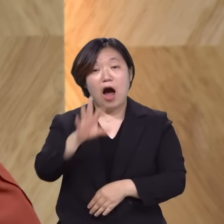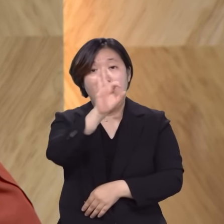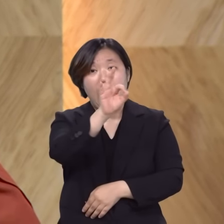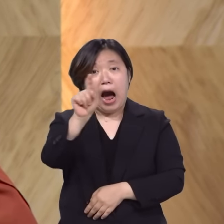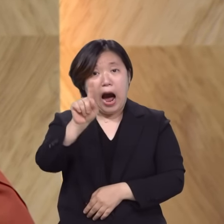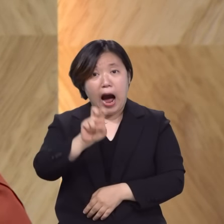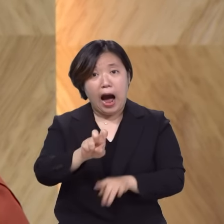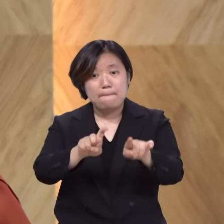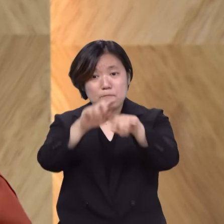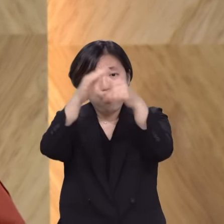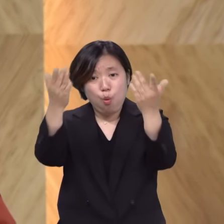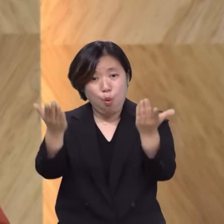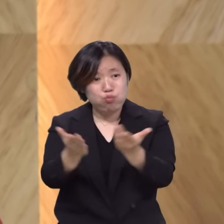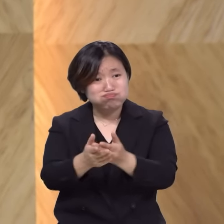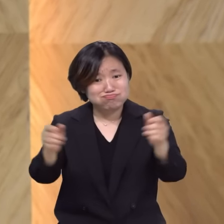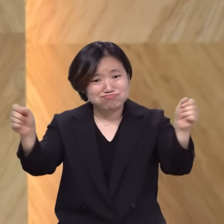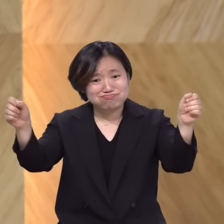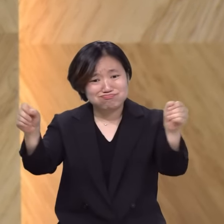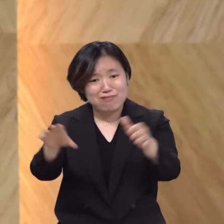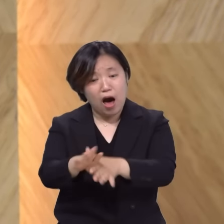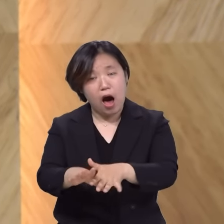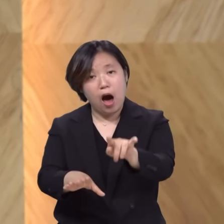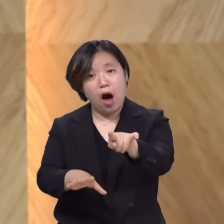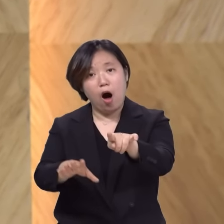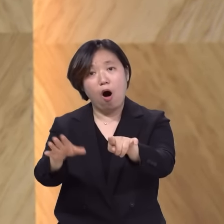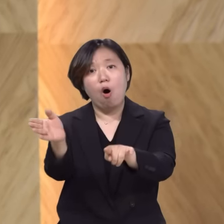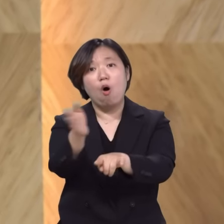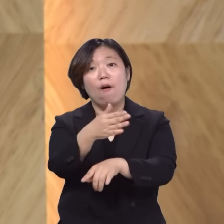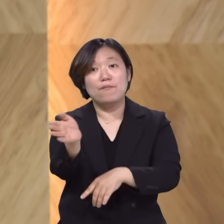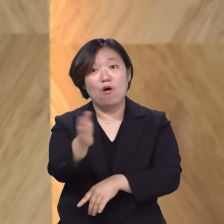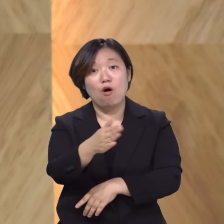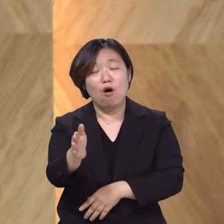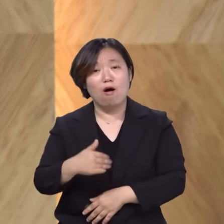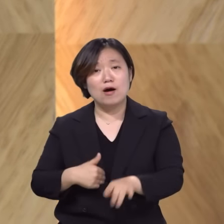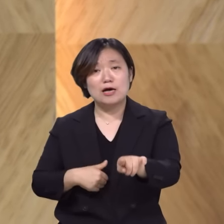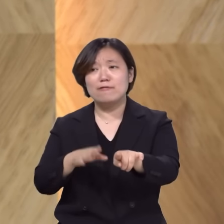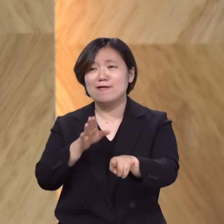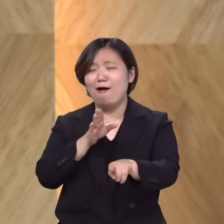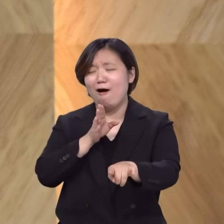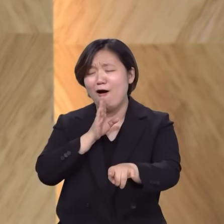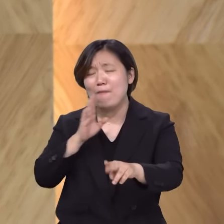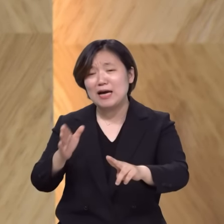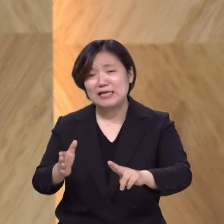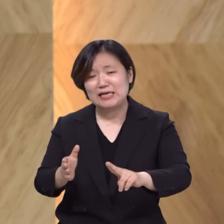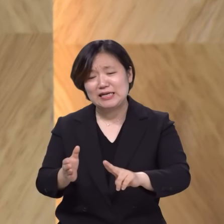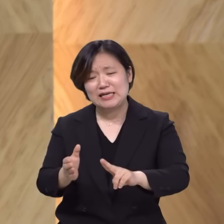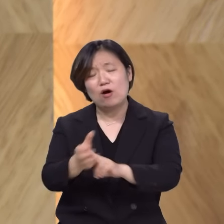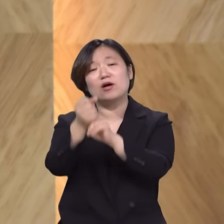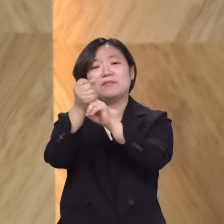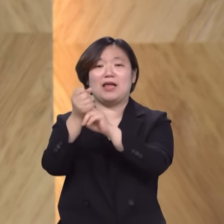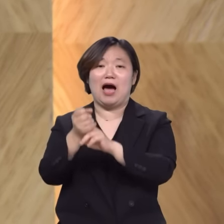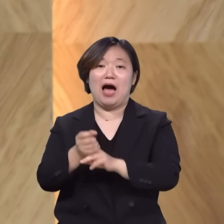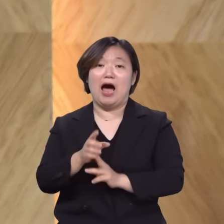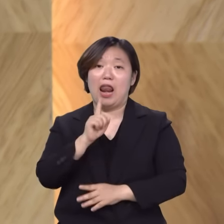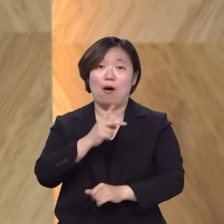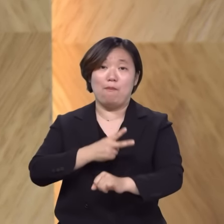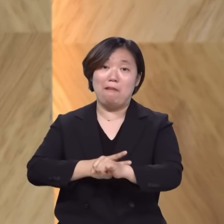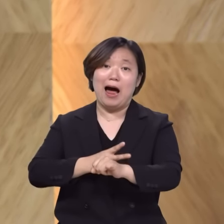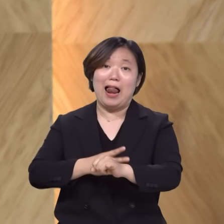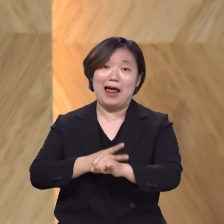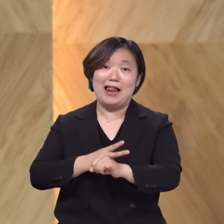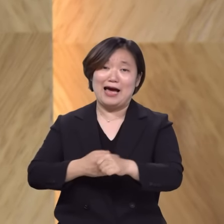흔적도 없이 사라졌다 아 이런 경우가 흔치 않은데 정말 기적이다 너무 잘 됐다라는 그런 의사의